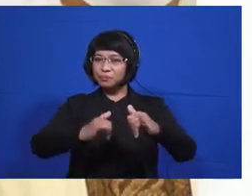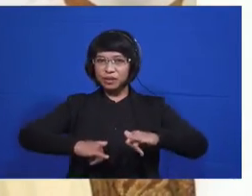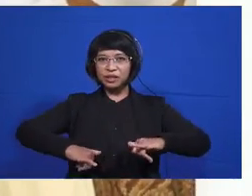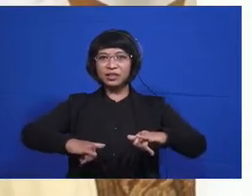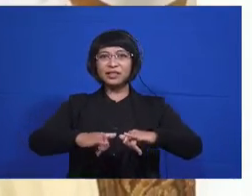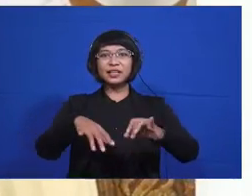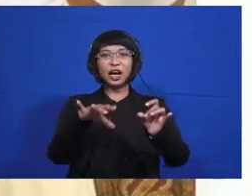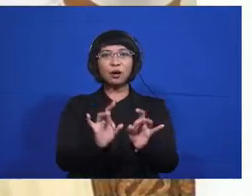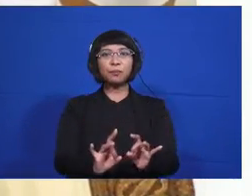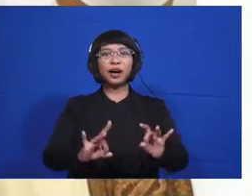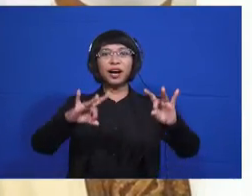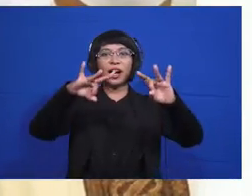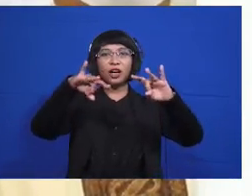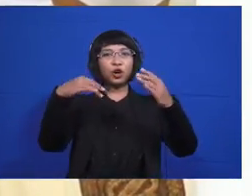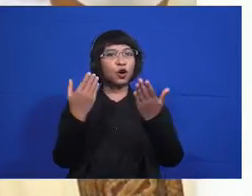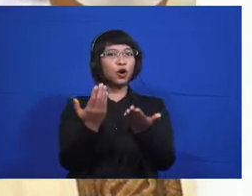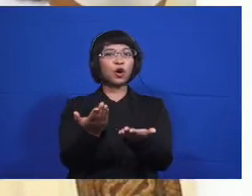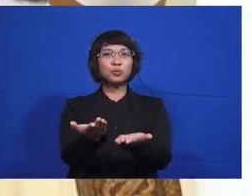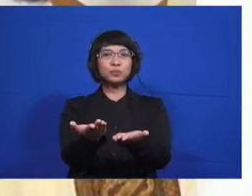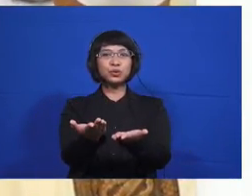Dan